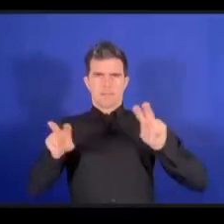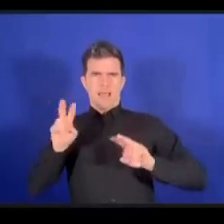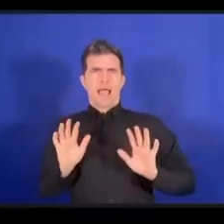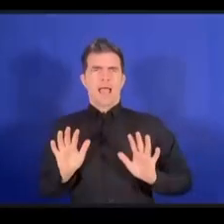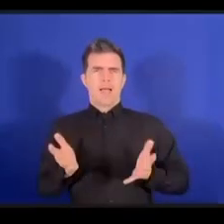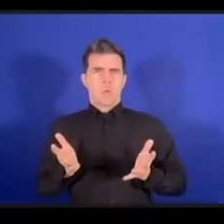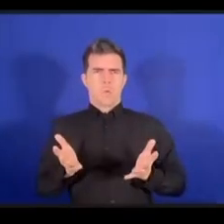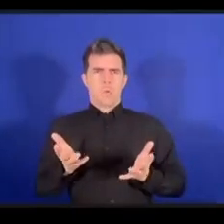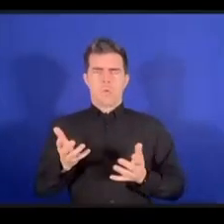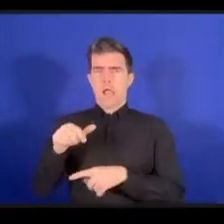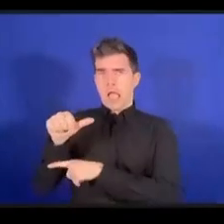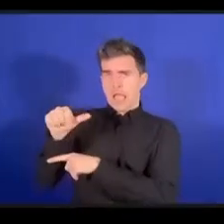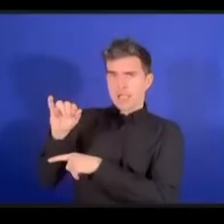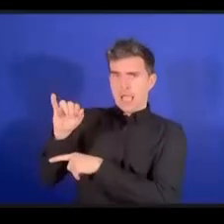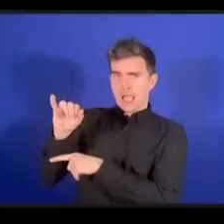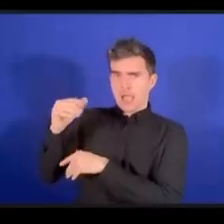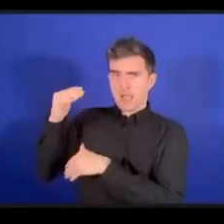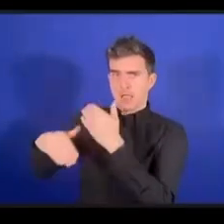题。